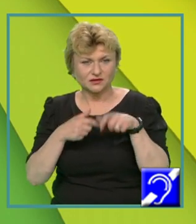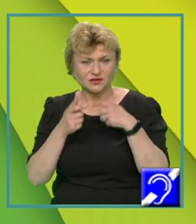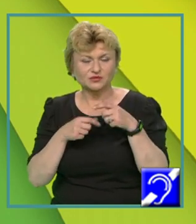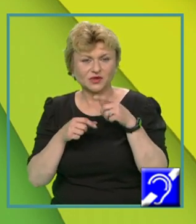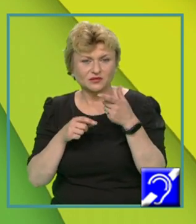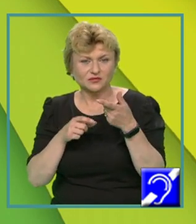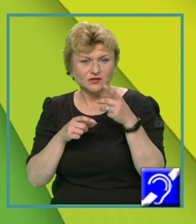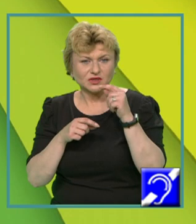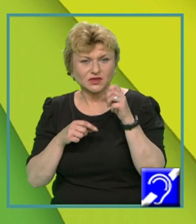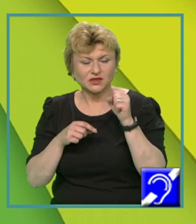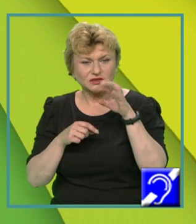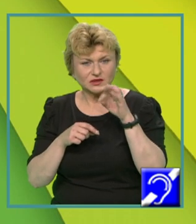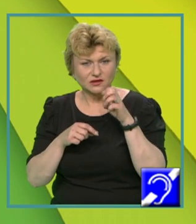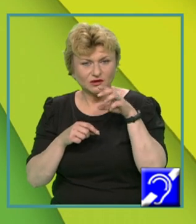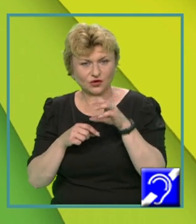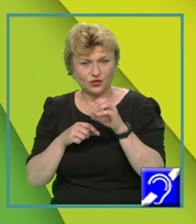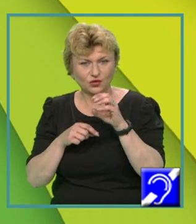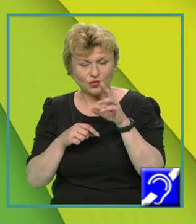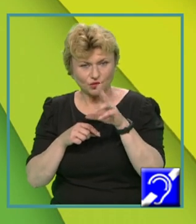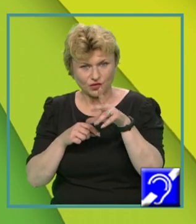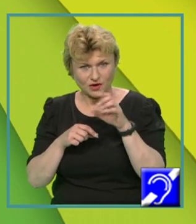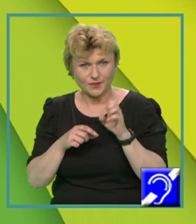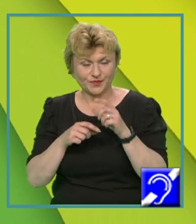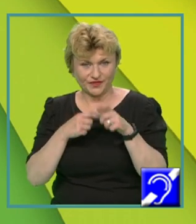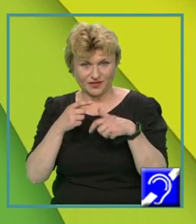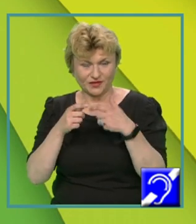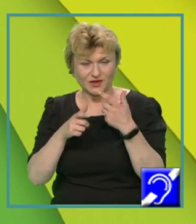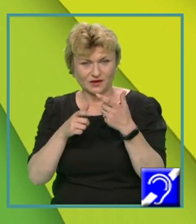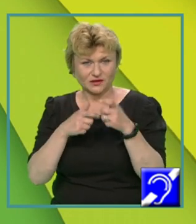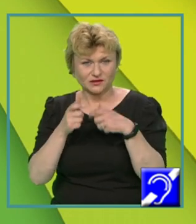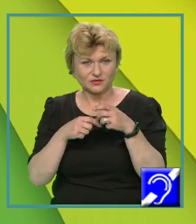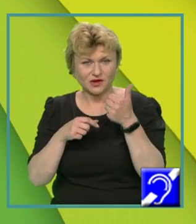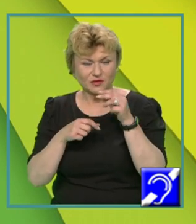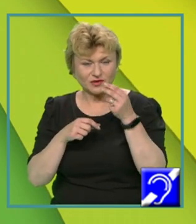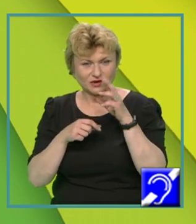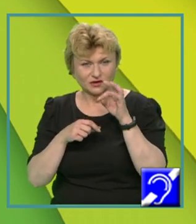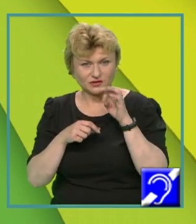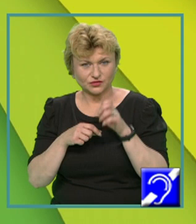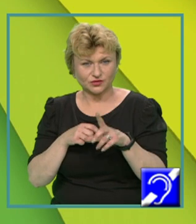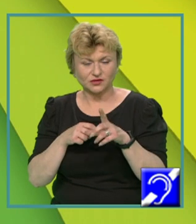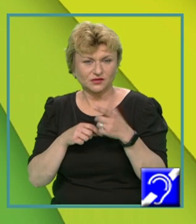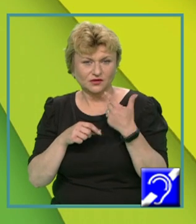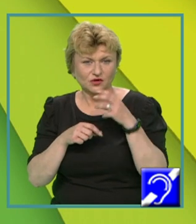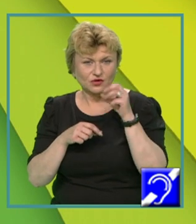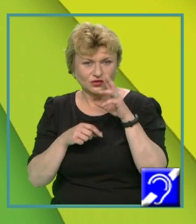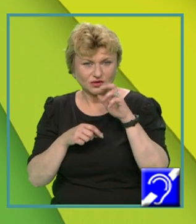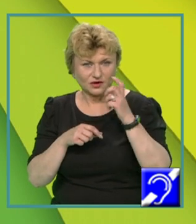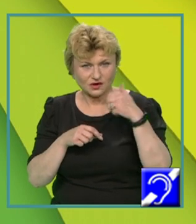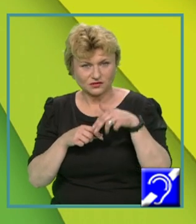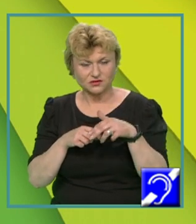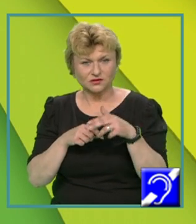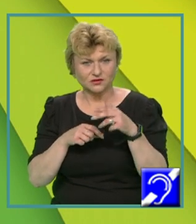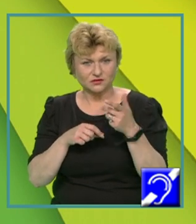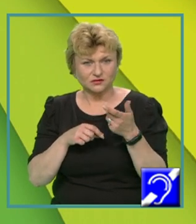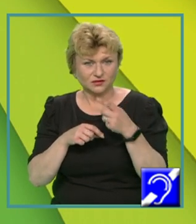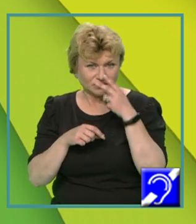spermiductele, vedem uretra comună pentru aparatul excretor și reproducător, observăm organul extern, penisul, da? Și